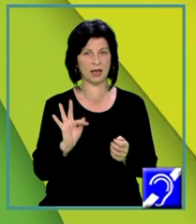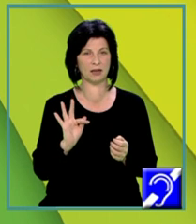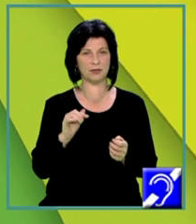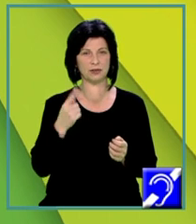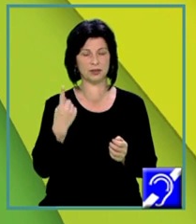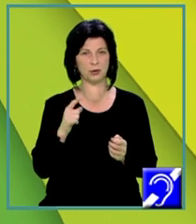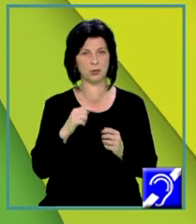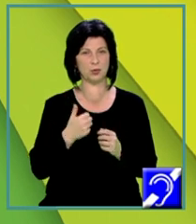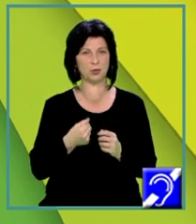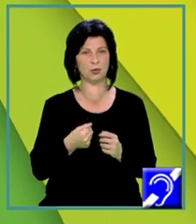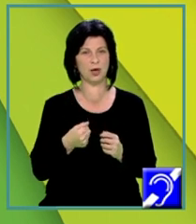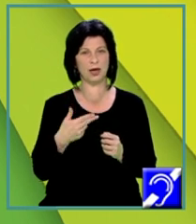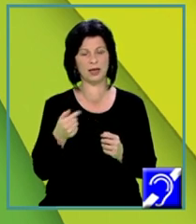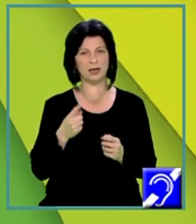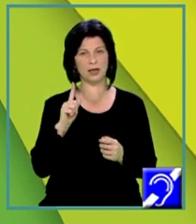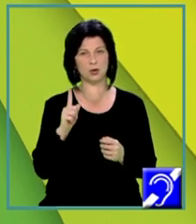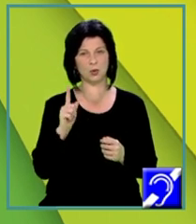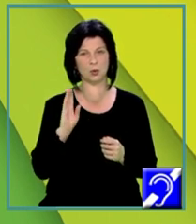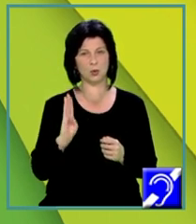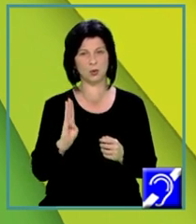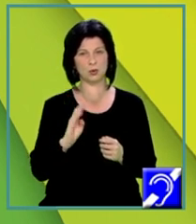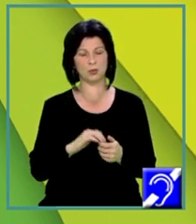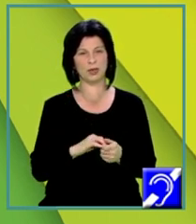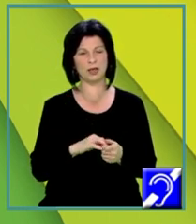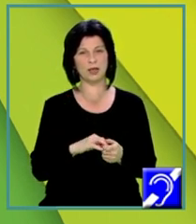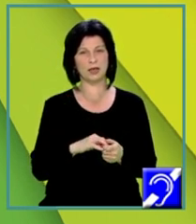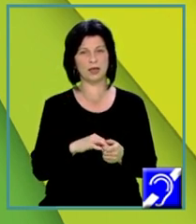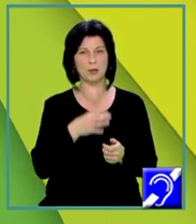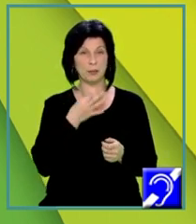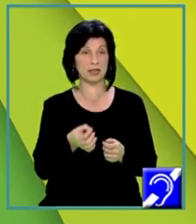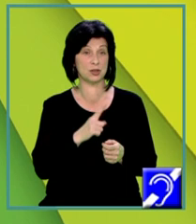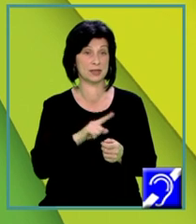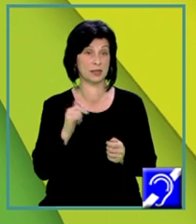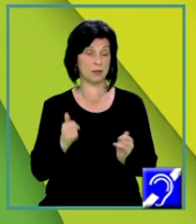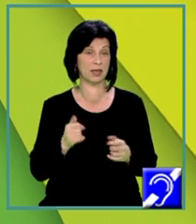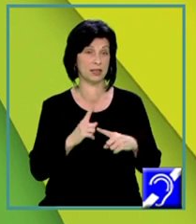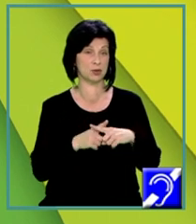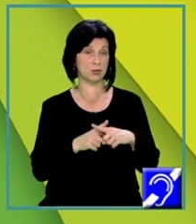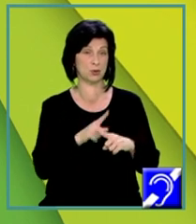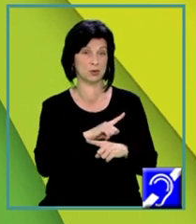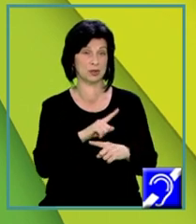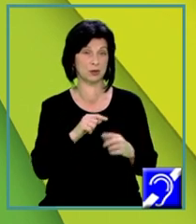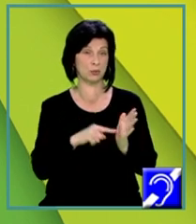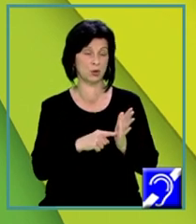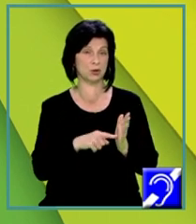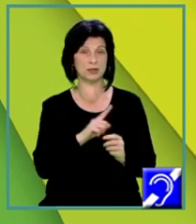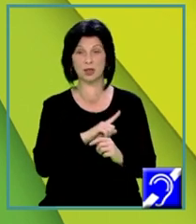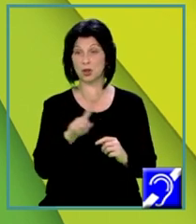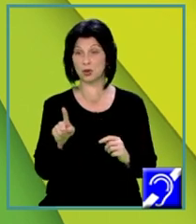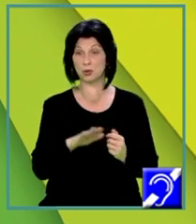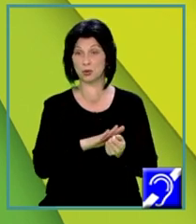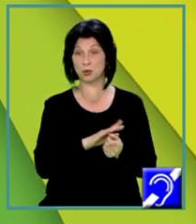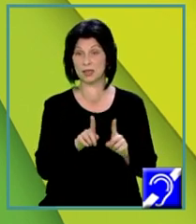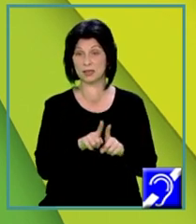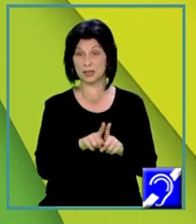b precizăm aici că pluspunkt nu înseamnă adunare și înmulțire și de asemenea că plus punct Nu înseamnă aceleași